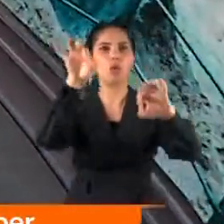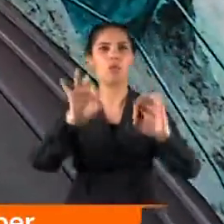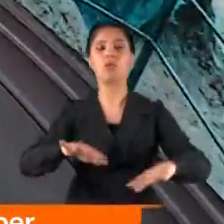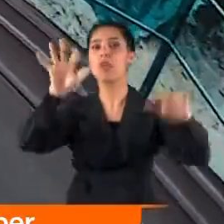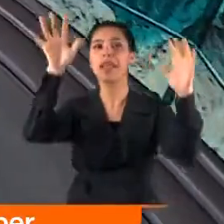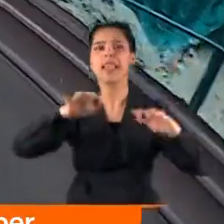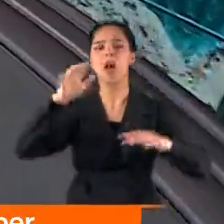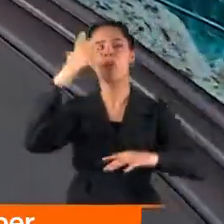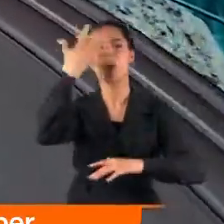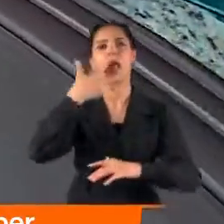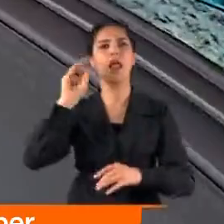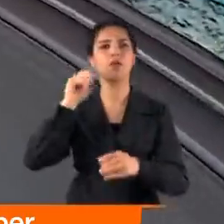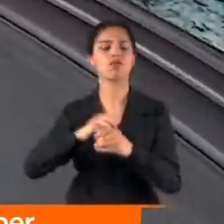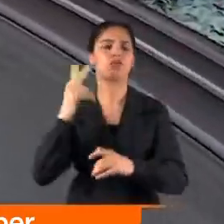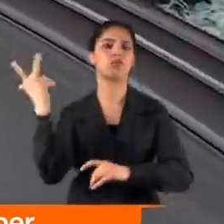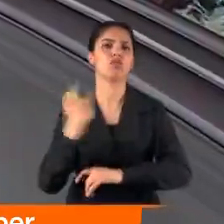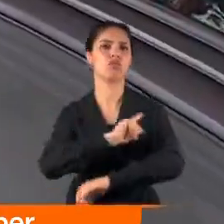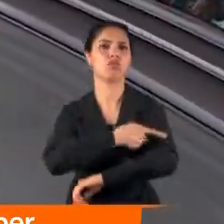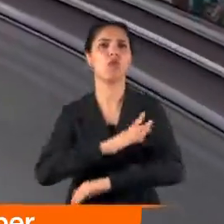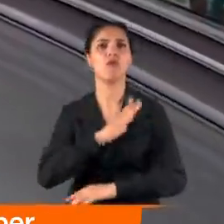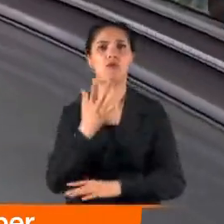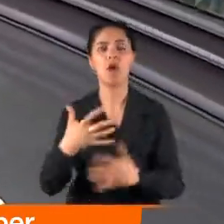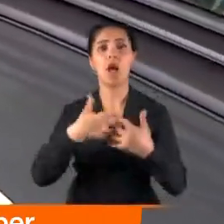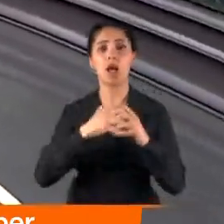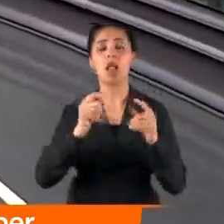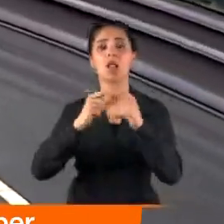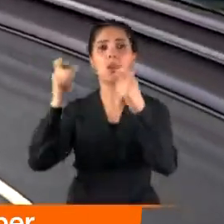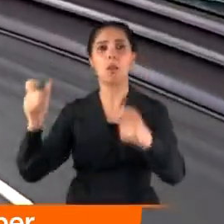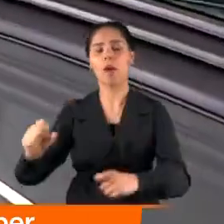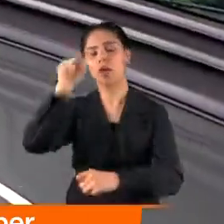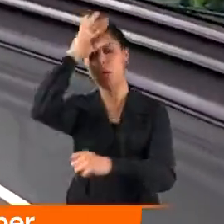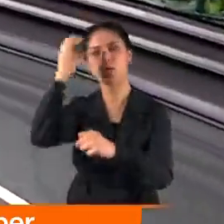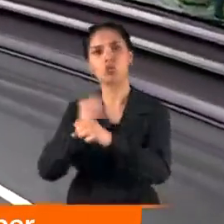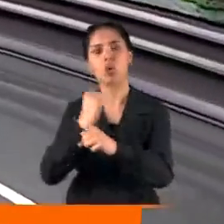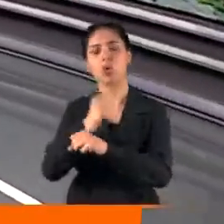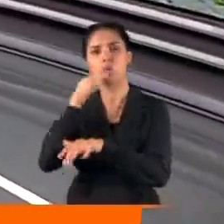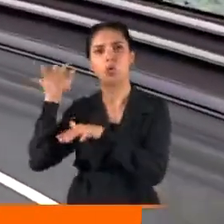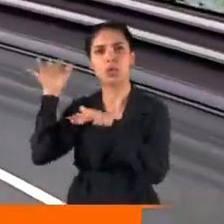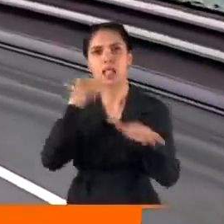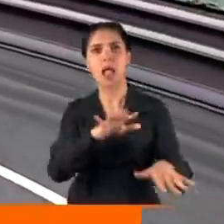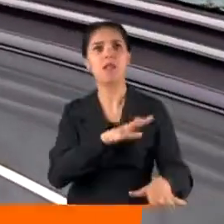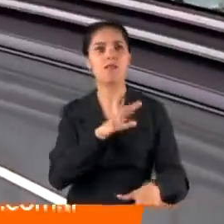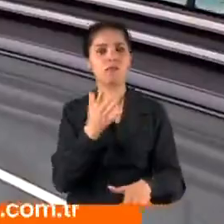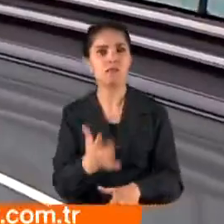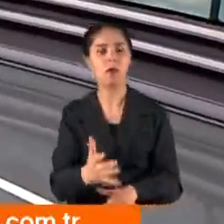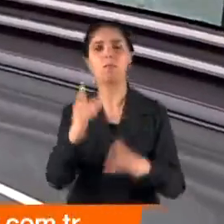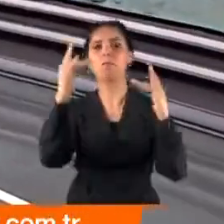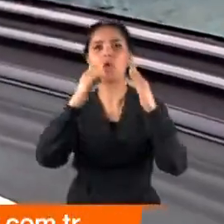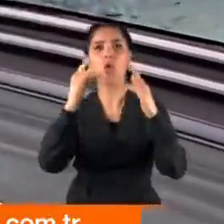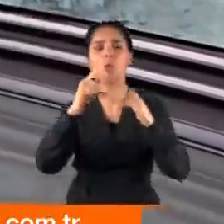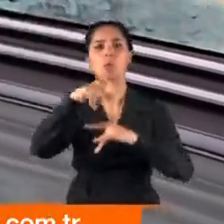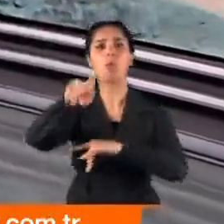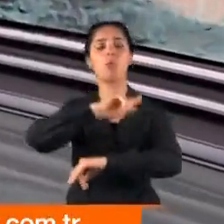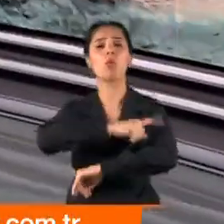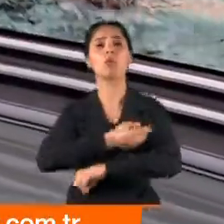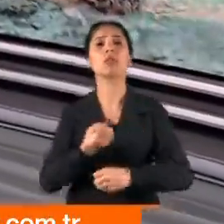Yağış Karadeniz'in batısında çok şiddetliydi. Kastamonu, Bartın ve Zonguldak'ta sele ulaştı. Dereler taştı. Üstündeki köprüler suyun